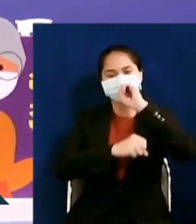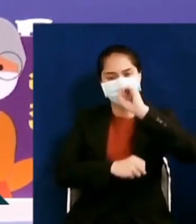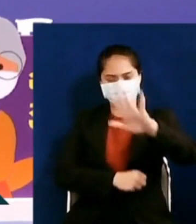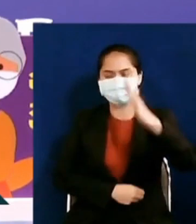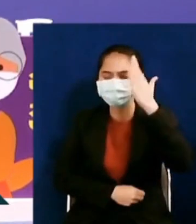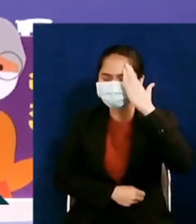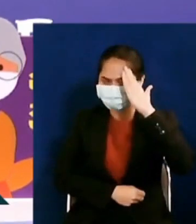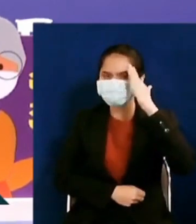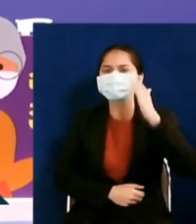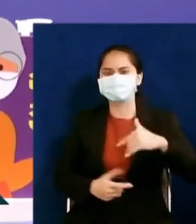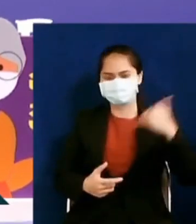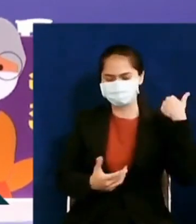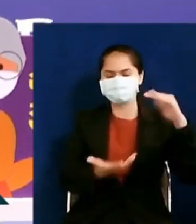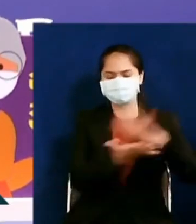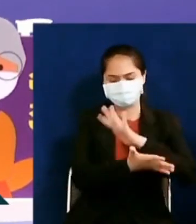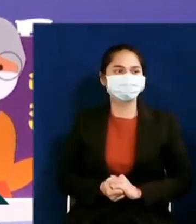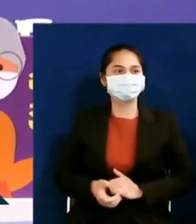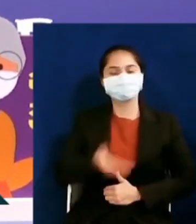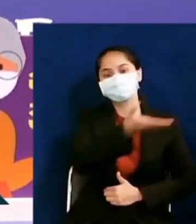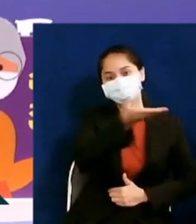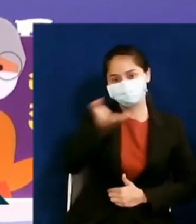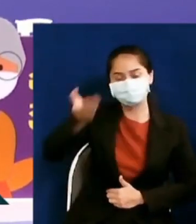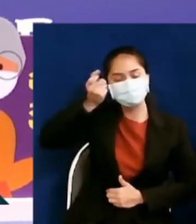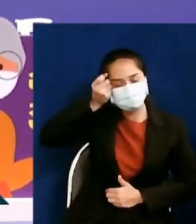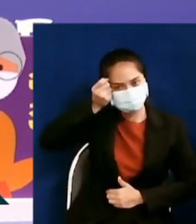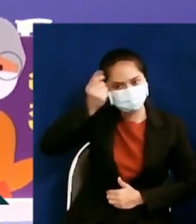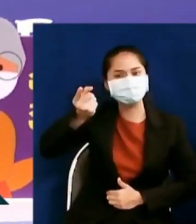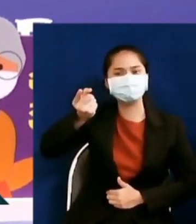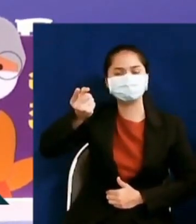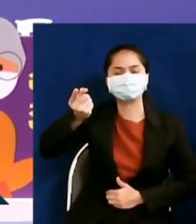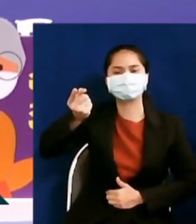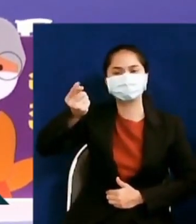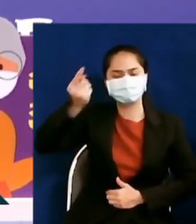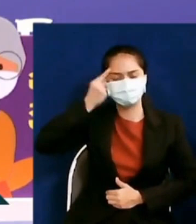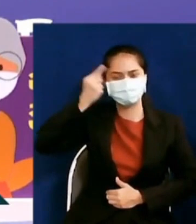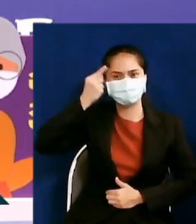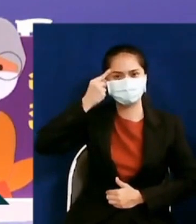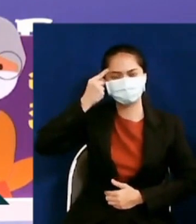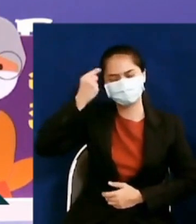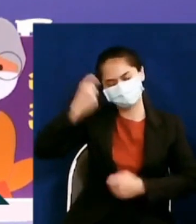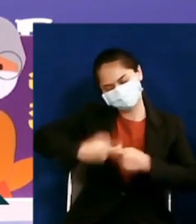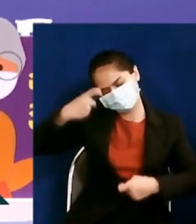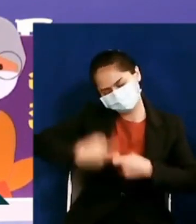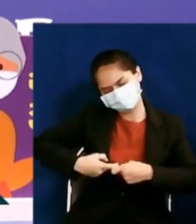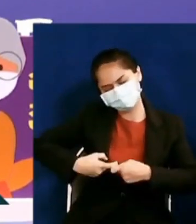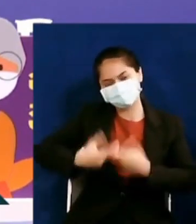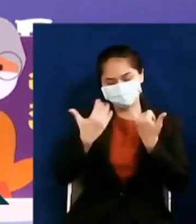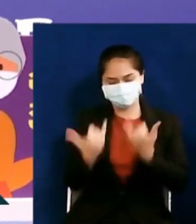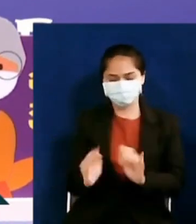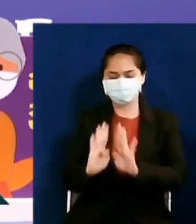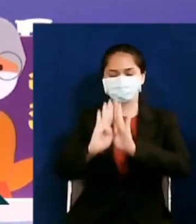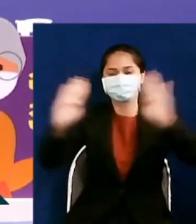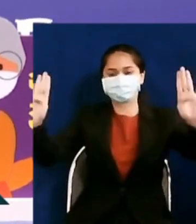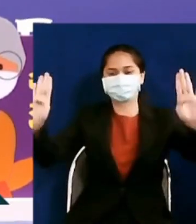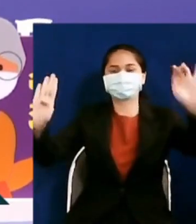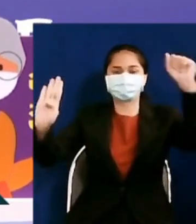าะของสายพันธุ์โอมิครอนยังไม่มีกรมวิทย์เองกำลังพัฒนาอยู่2สัปดาห์น่าจะได้แต่ระหว่างนี้เพื่อการตรวจที่รวดเร็วจ